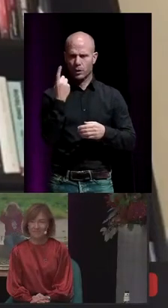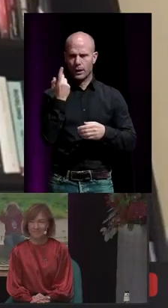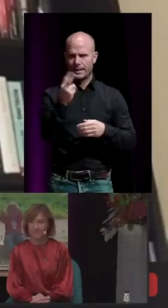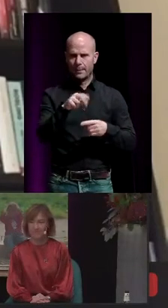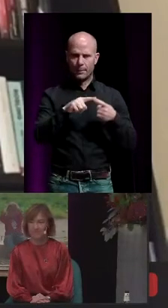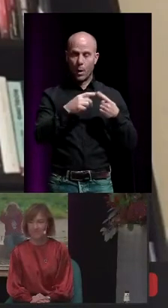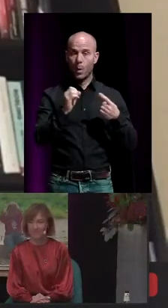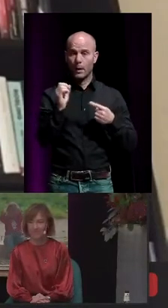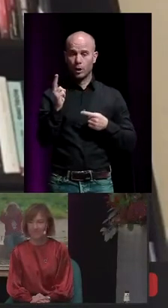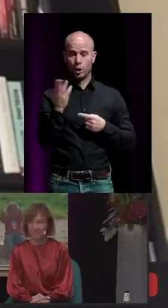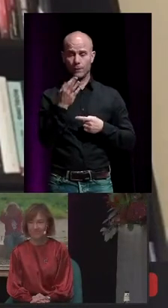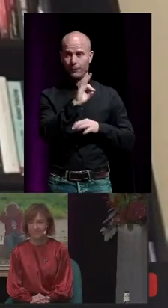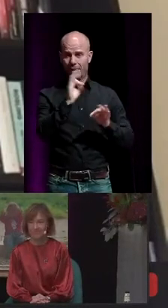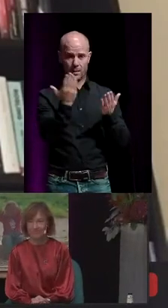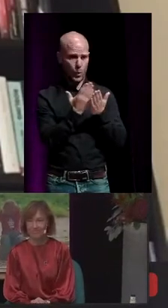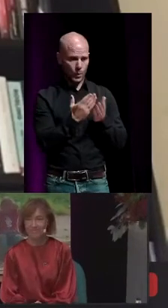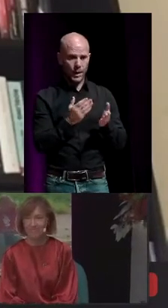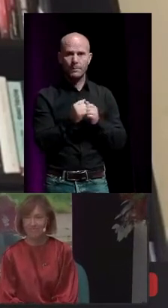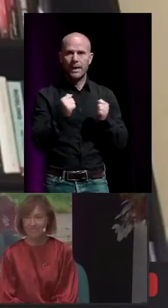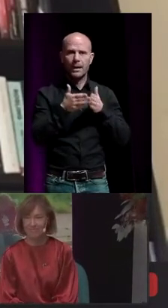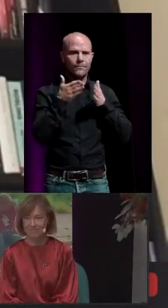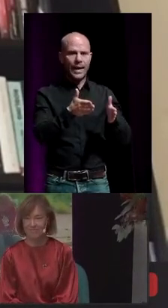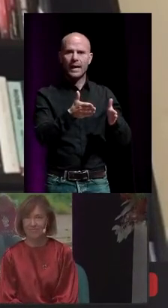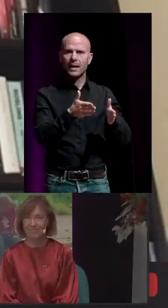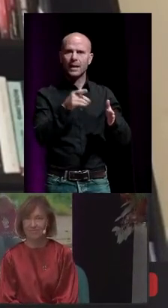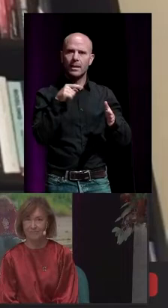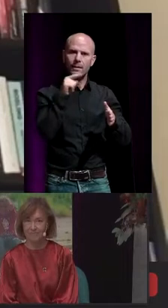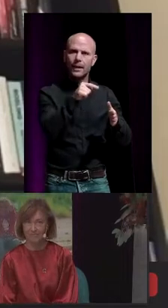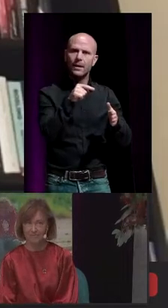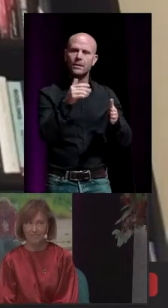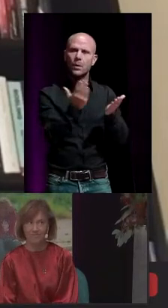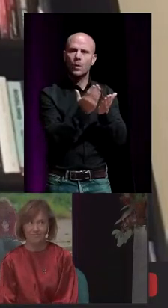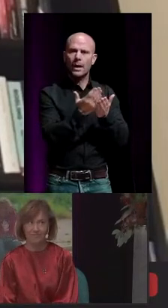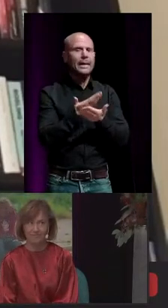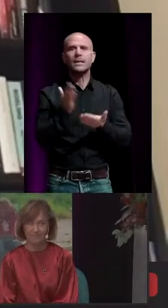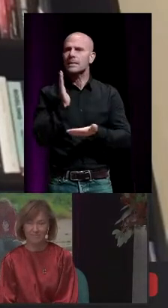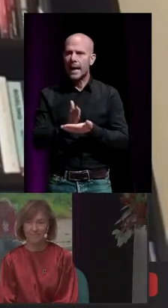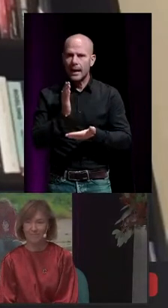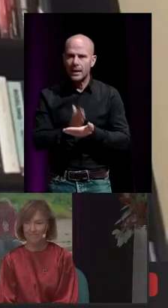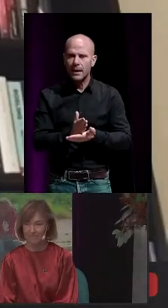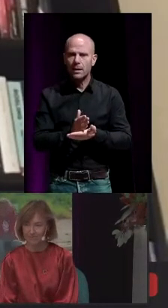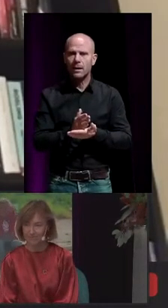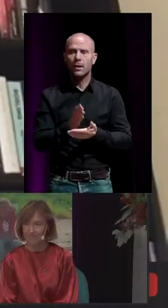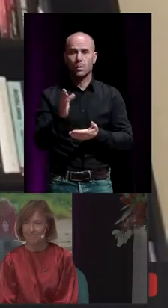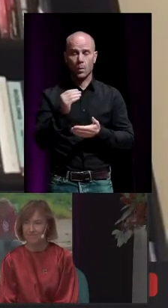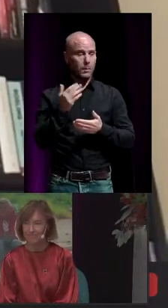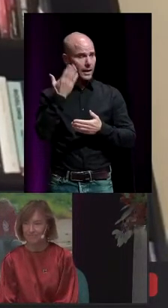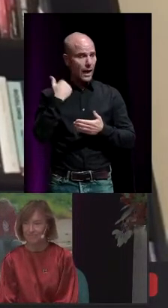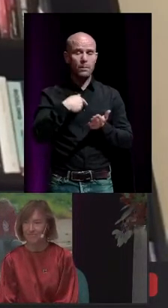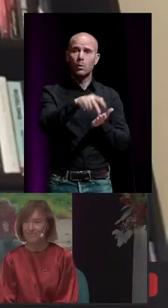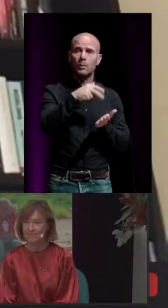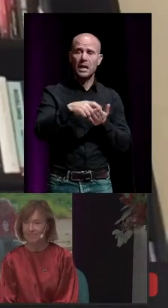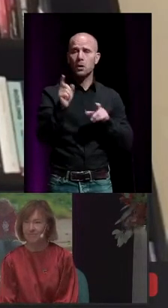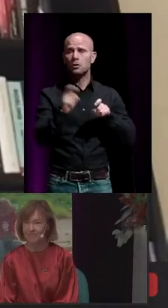fin skola, men inte se till att skolvägen dit är säker så att man kan ta sig dit på ett säkert sätt och allra helst att man både kan promenera